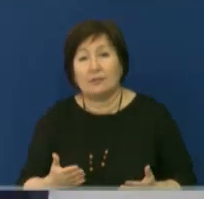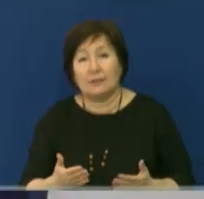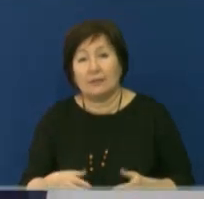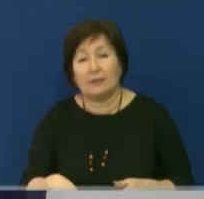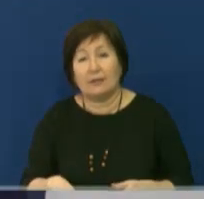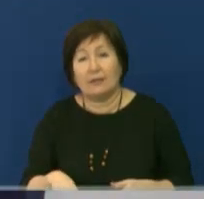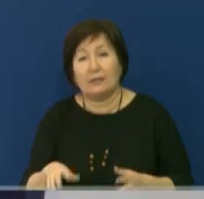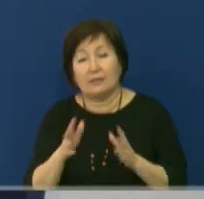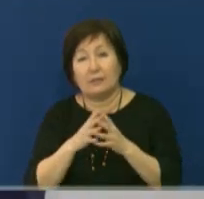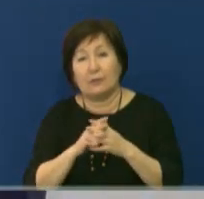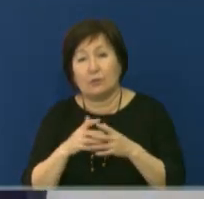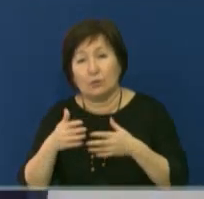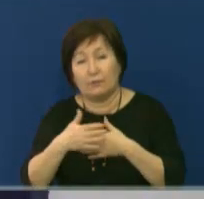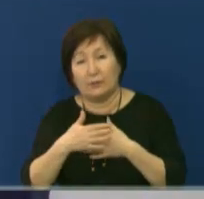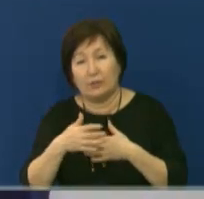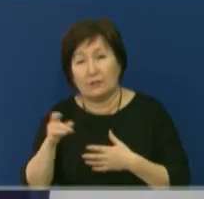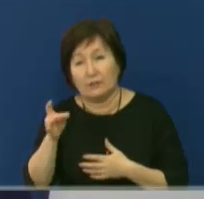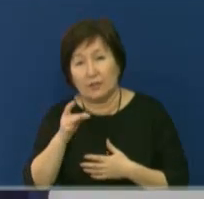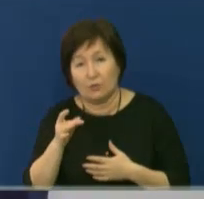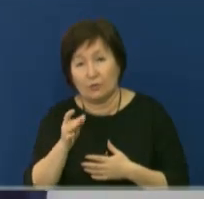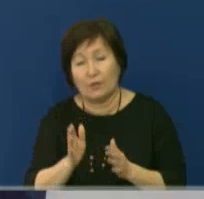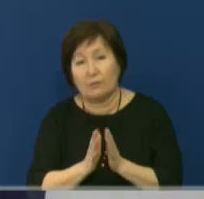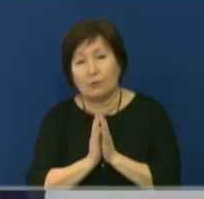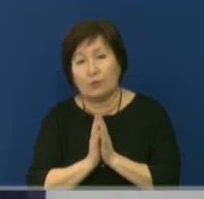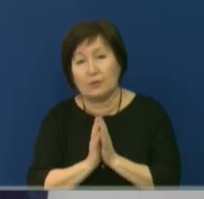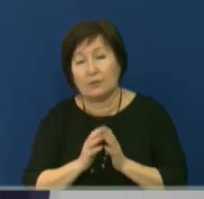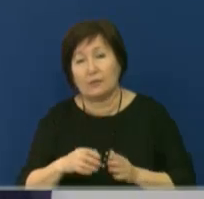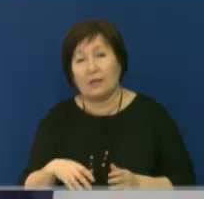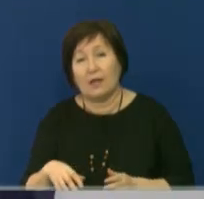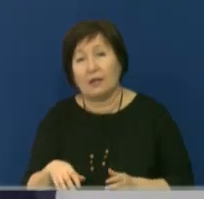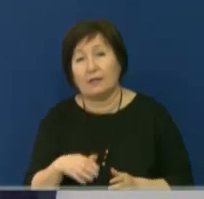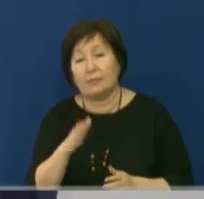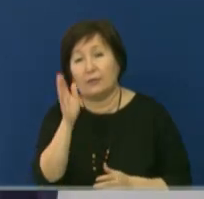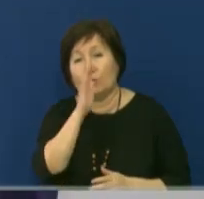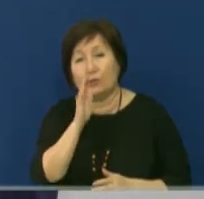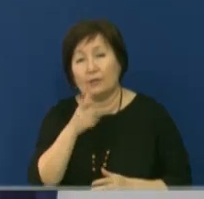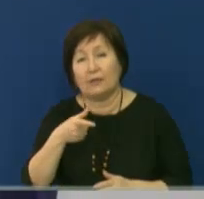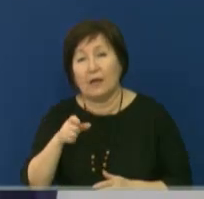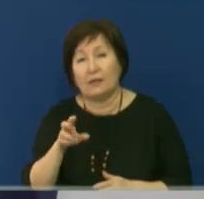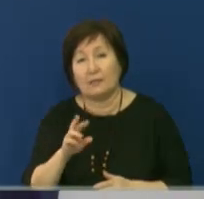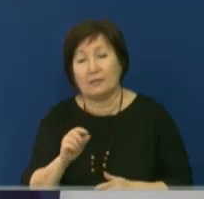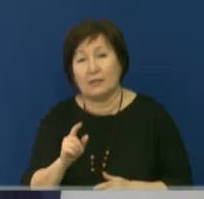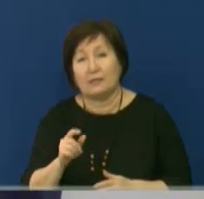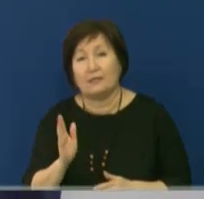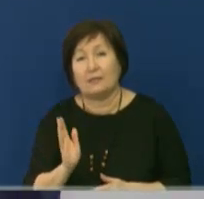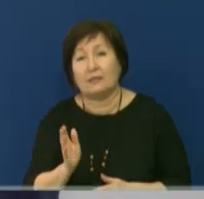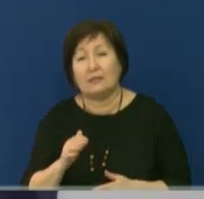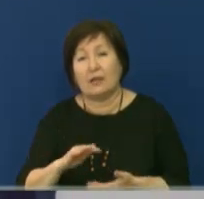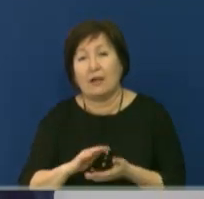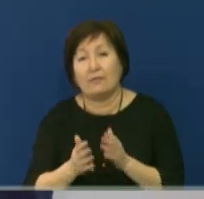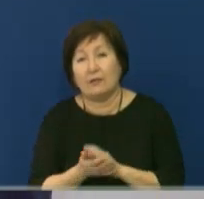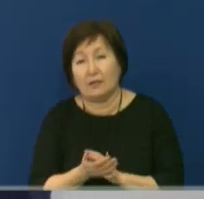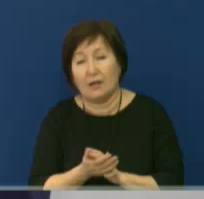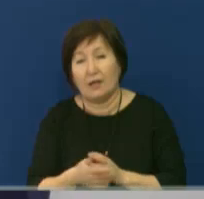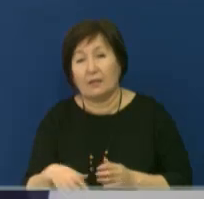жасап, Маңырақ мұнай деген компаниямен келісімге отырып, қазір аудандағы өзіміздің территориядан газды бұрғылап,